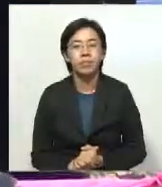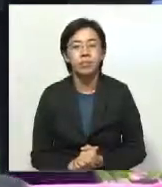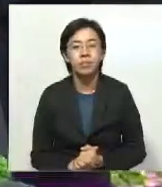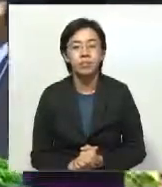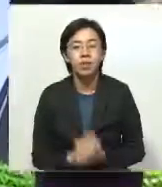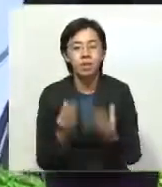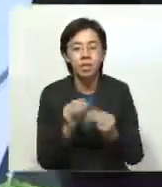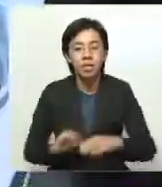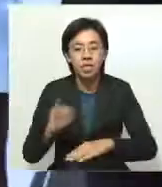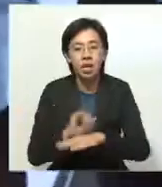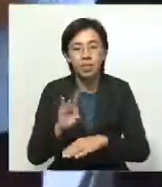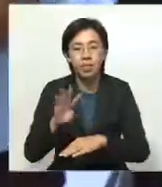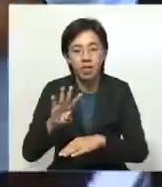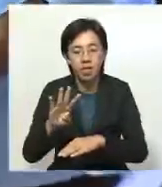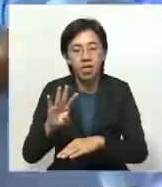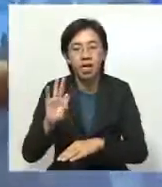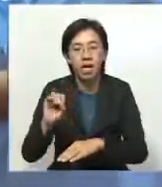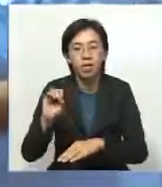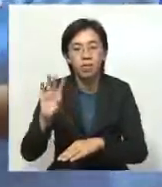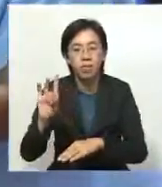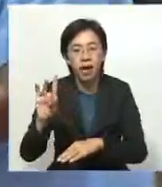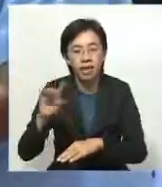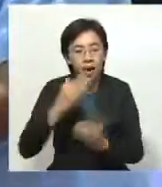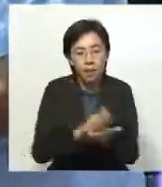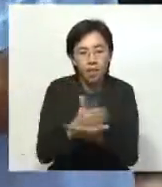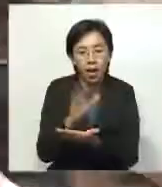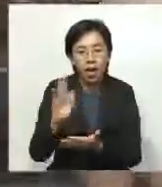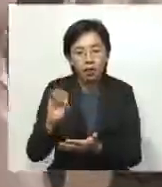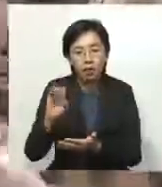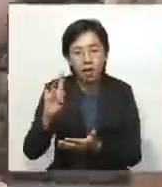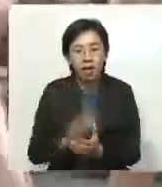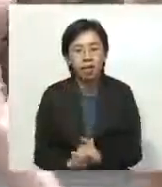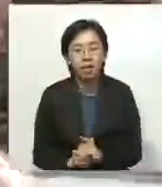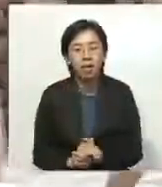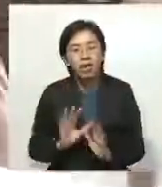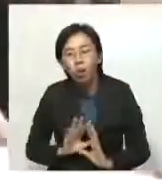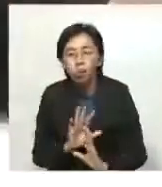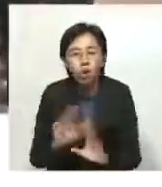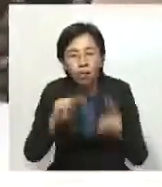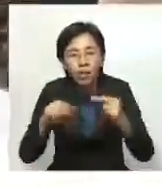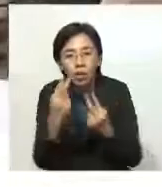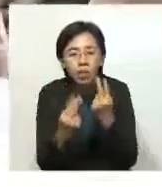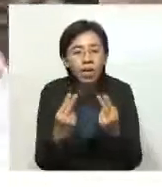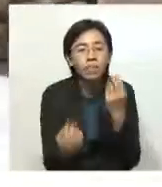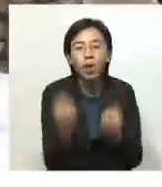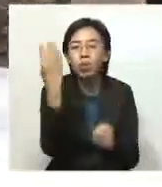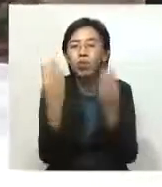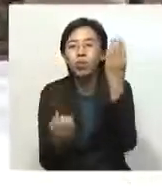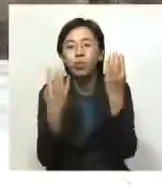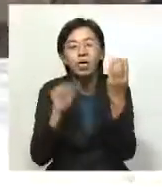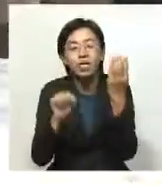วน84ราย98แปลงจากนั้นตรวจเยี่ยมสวนสาธารณะรักษะว